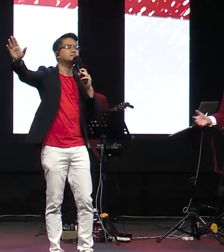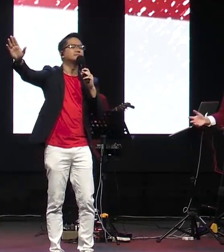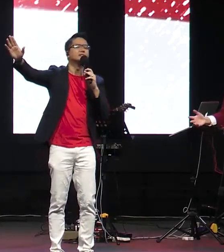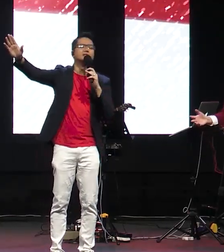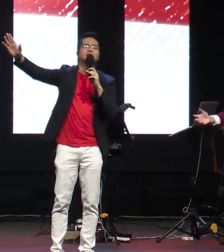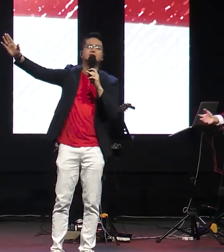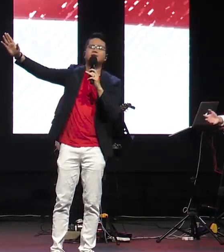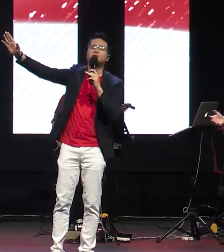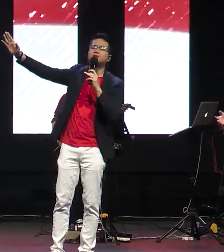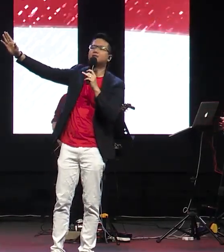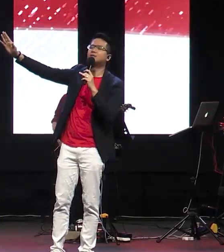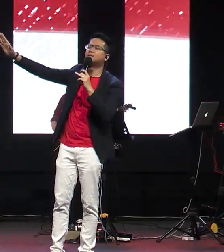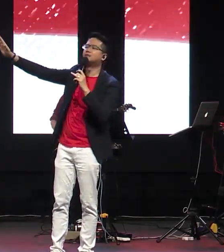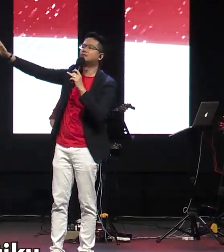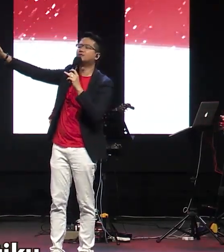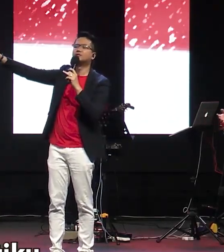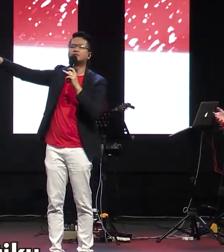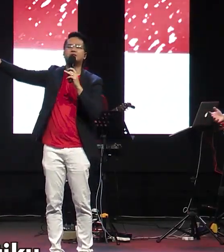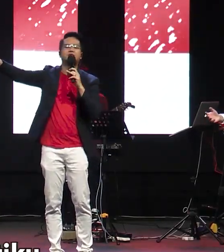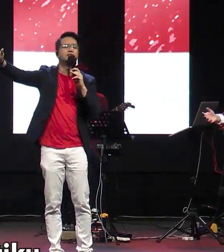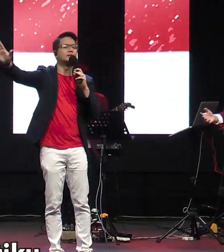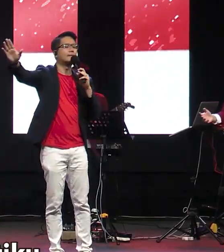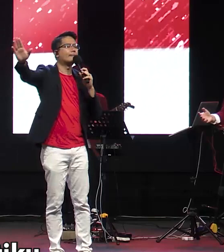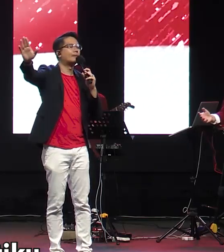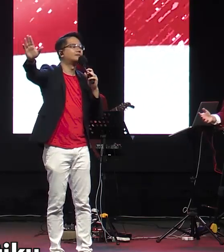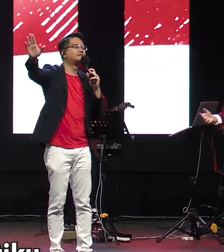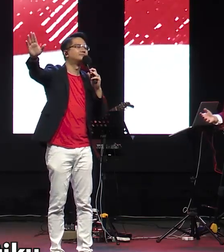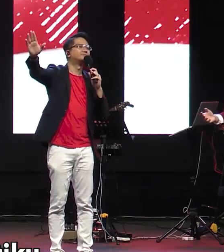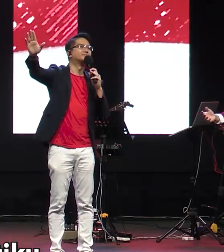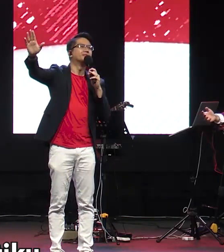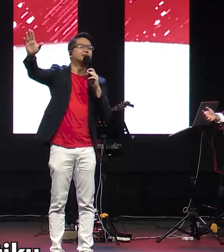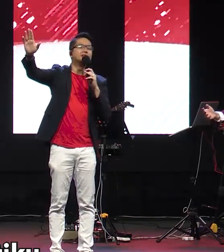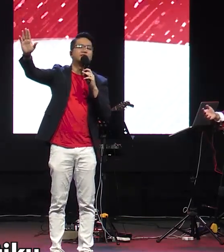pujian ini. Katakan Indonesia, Indonesia